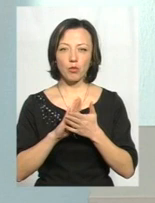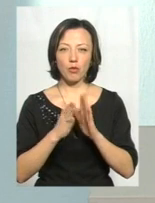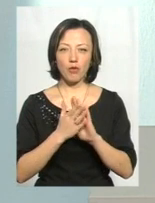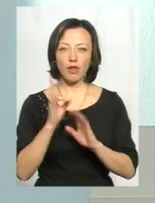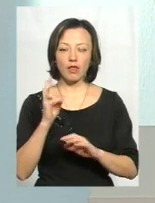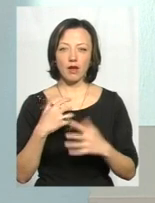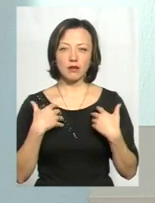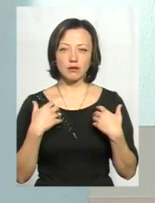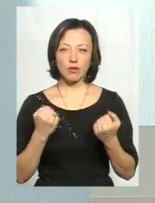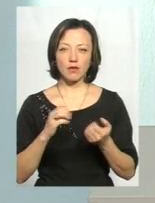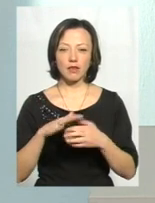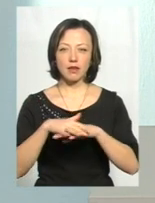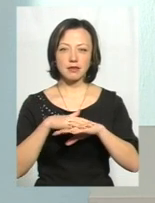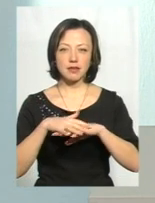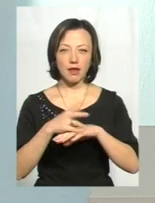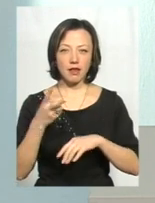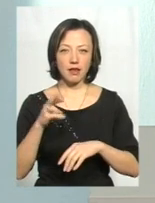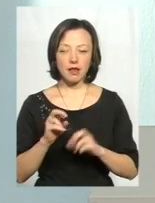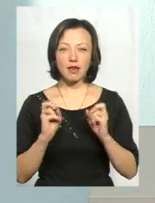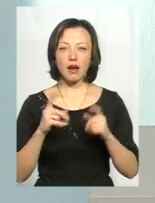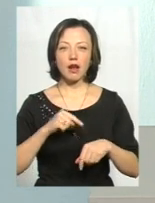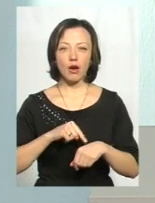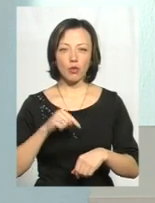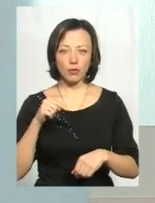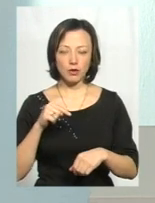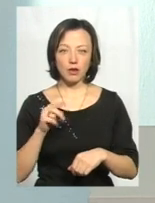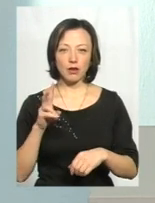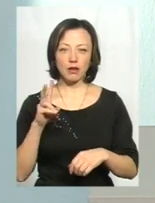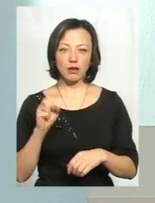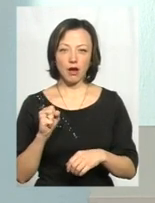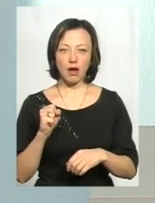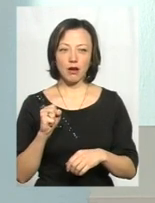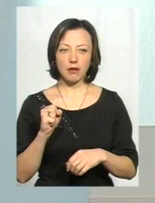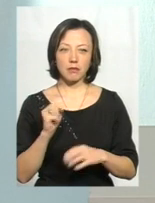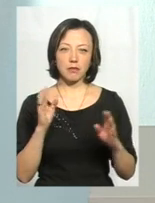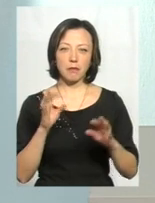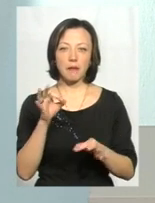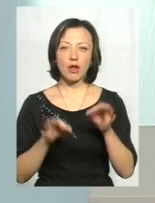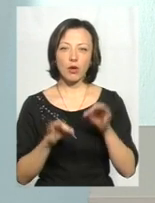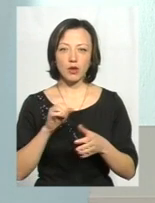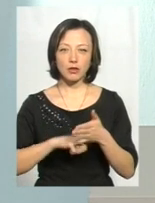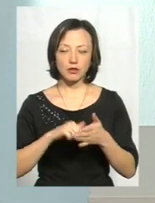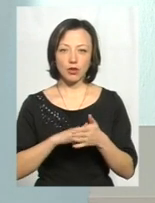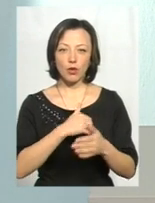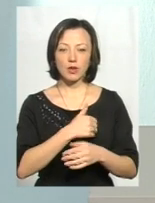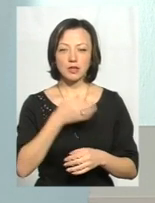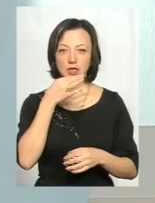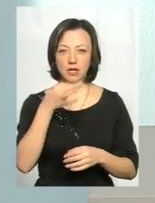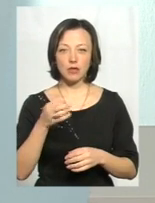на стан здоров'я населення, на те, як вони реагують на природні чинники. Хотілося би сказати,